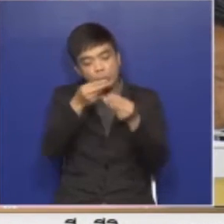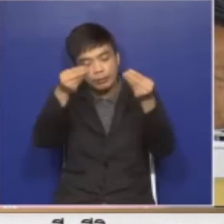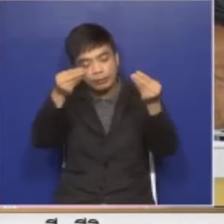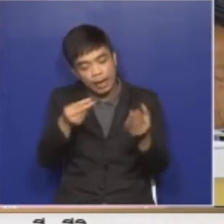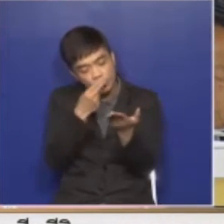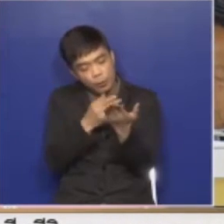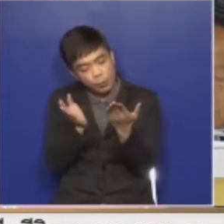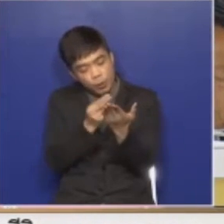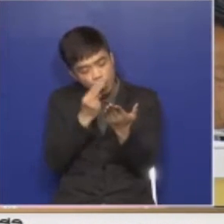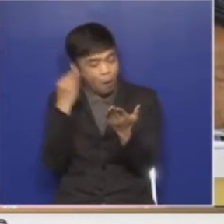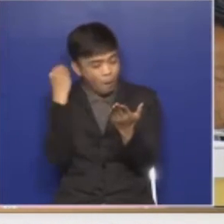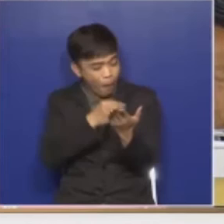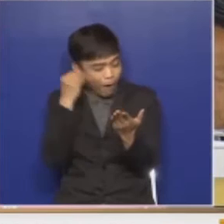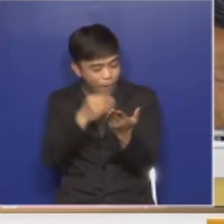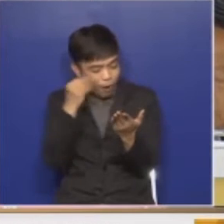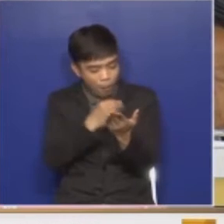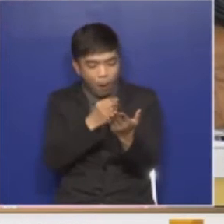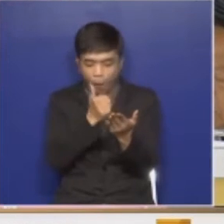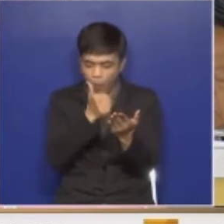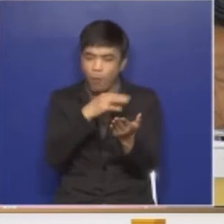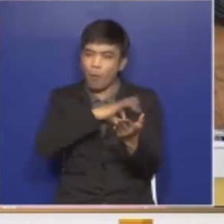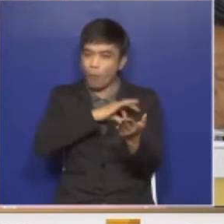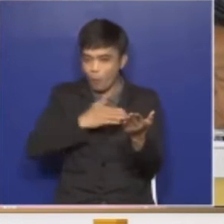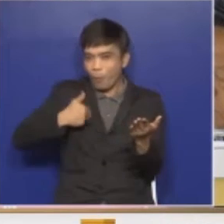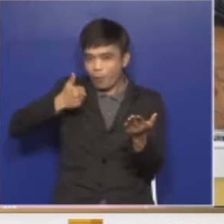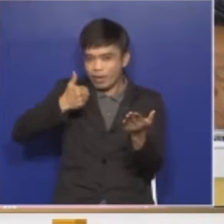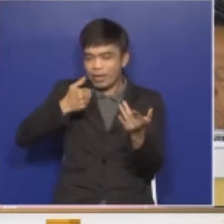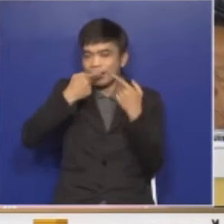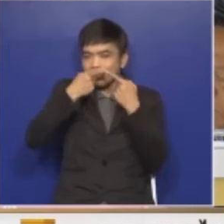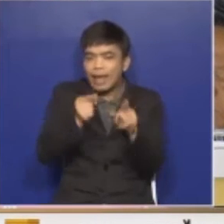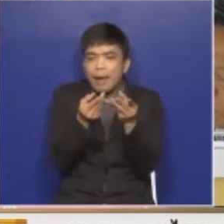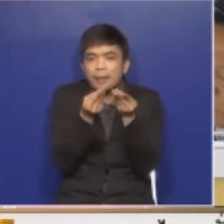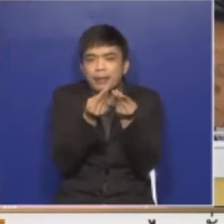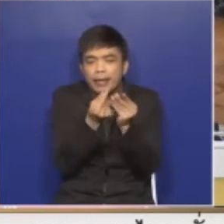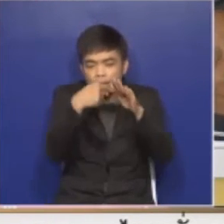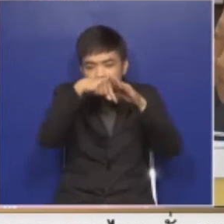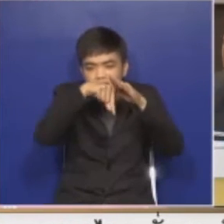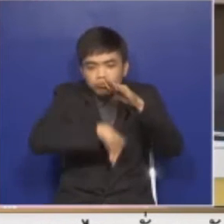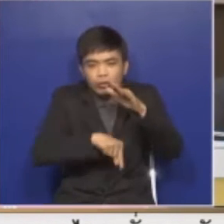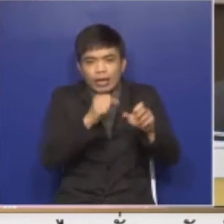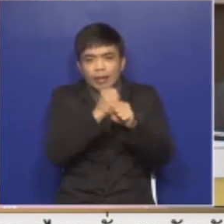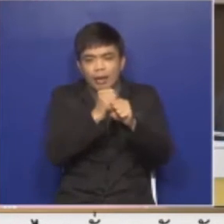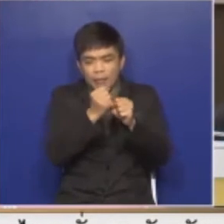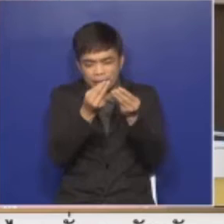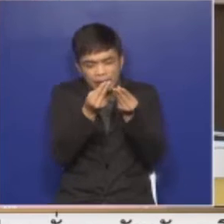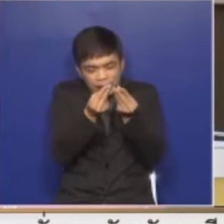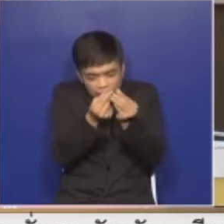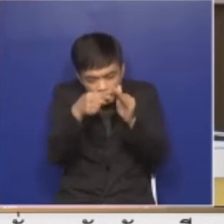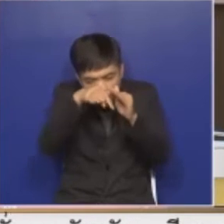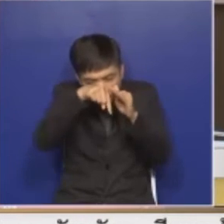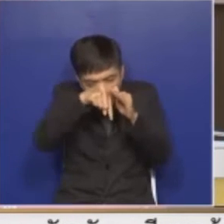แต่ส่วนใหญ่เนี่ยมันก็เป็นรายละเอียดในส่วนที่ท่านทำแล้วเนี่ยเหมือนกับย่อยเกินไปครับ